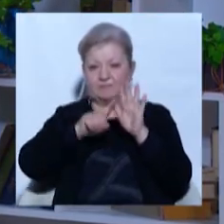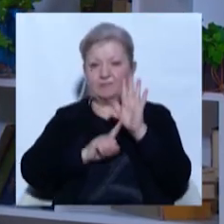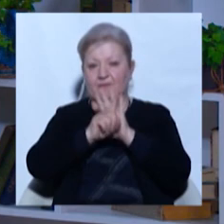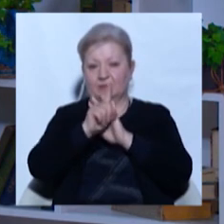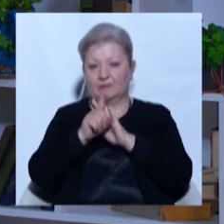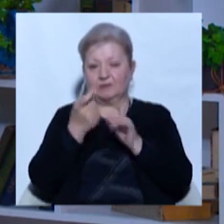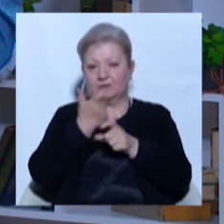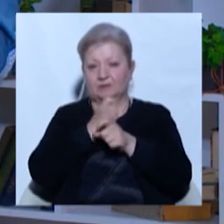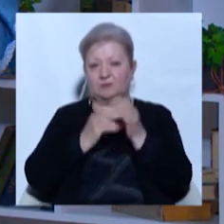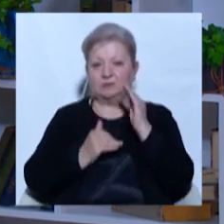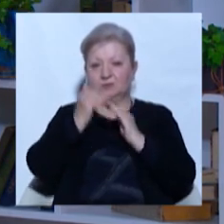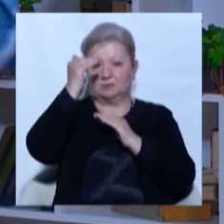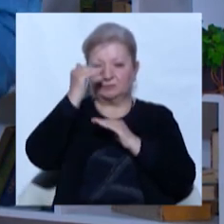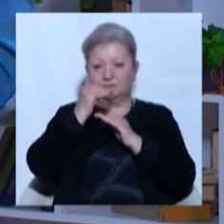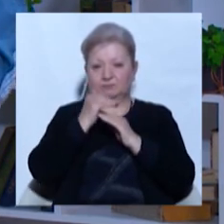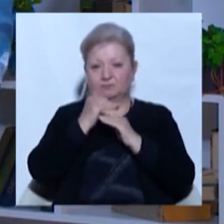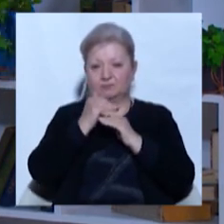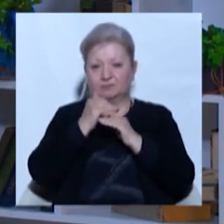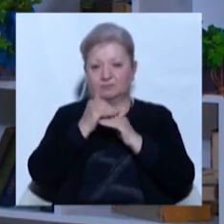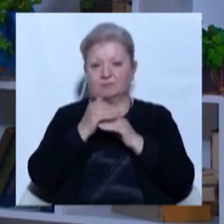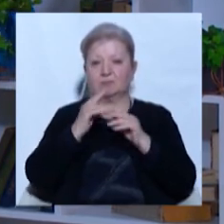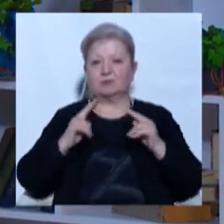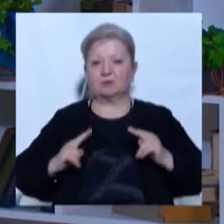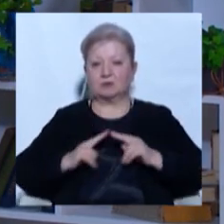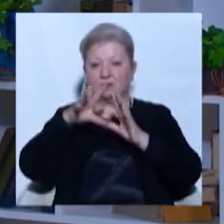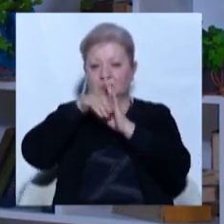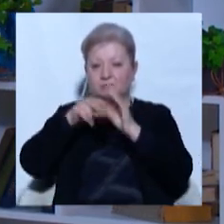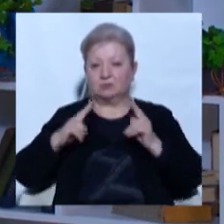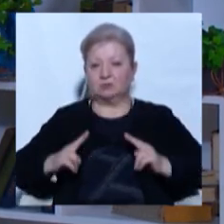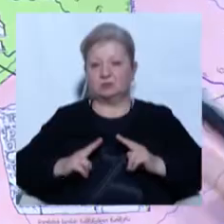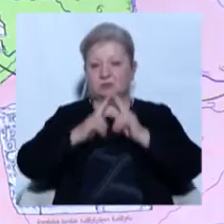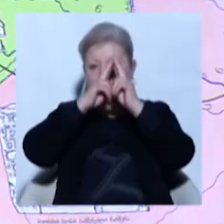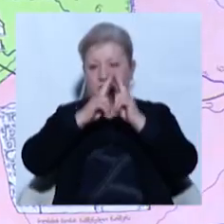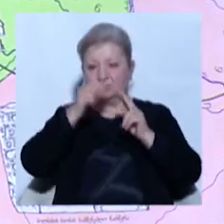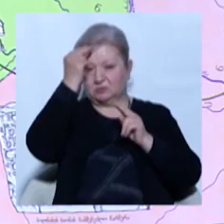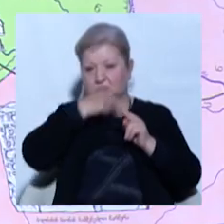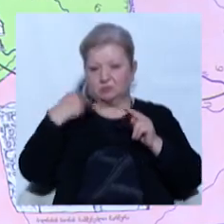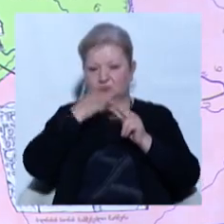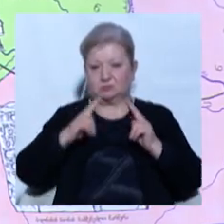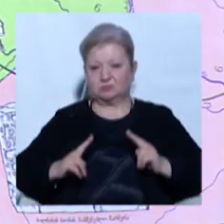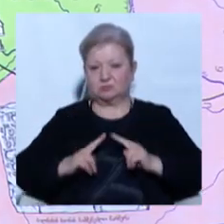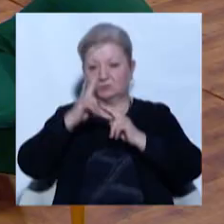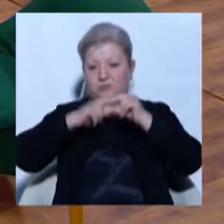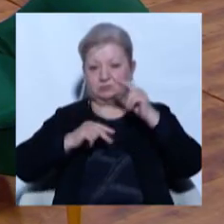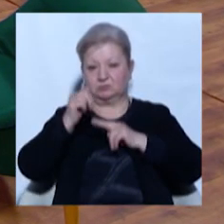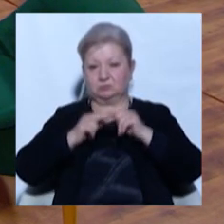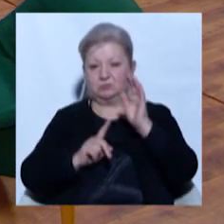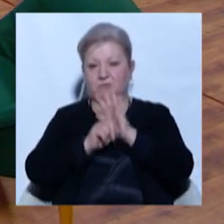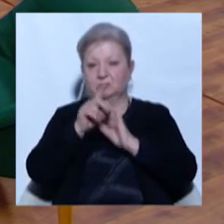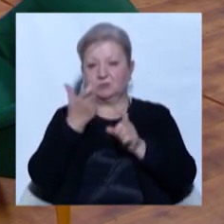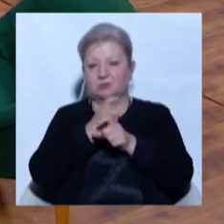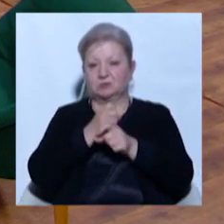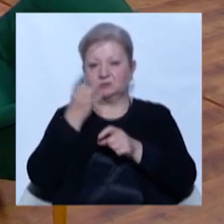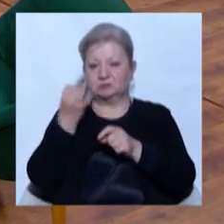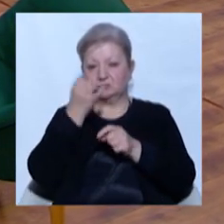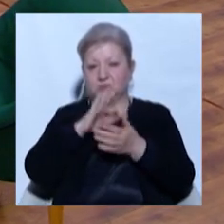უდიდესი ეკლესიის, ქრისტიანული ეკლესიის მშენებლობა. ამ ეკლესიის წარწერების მიხედვით კი ძალიან საინტერესო